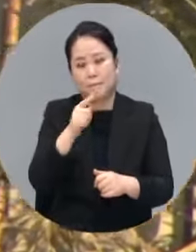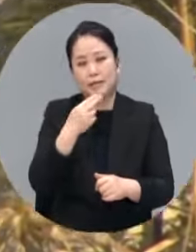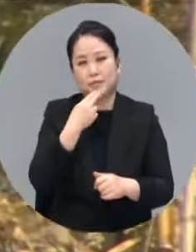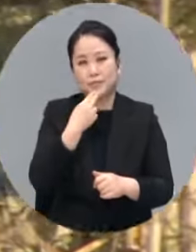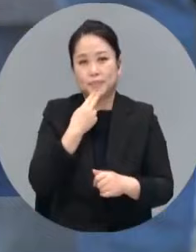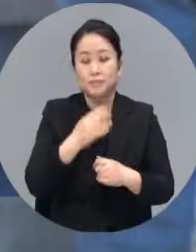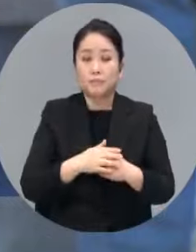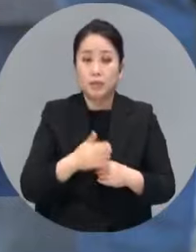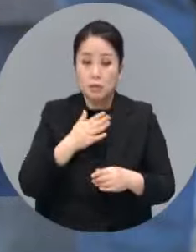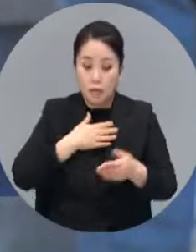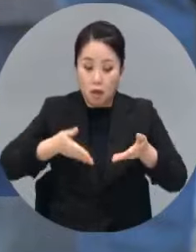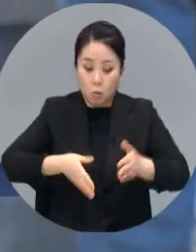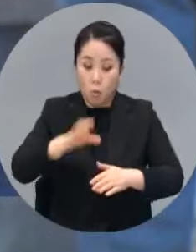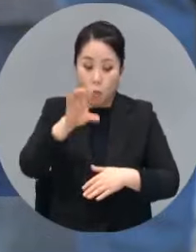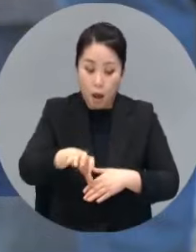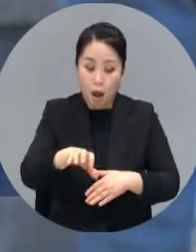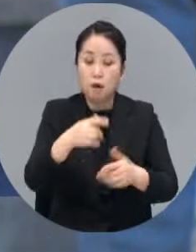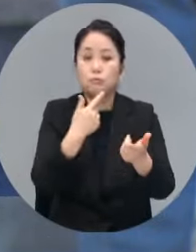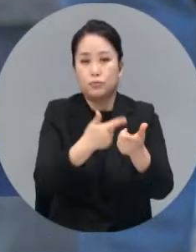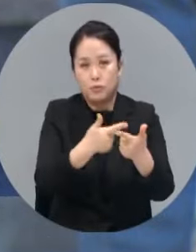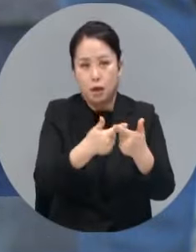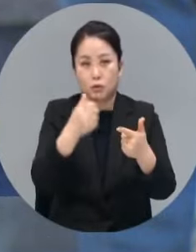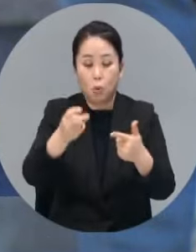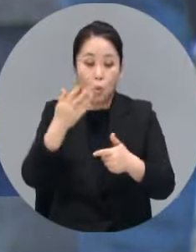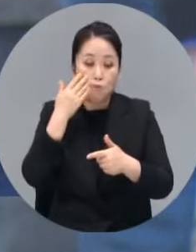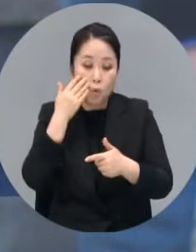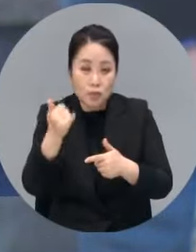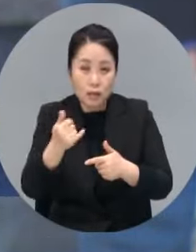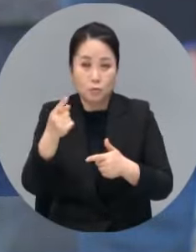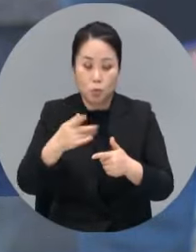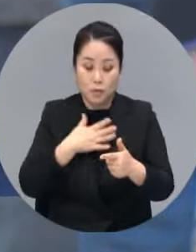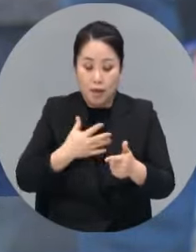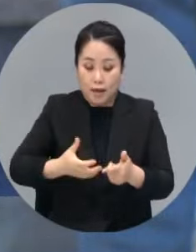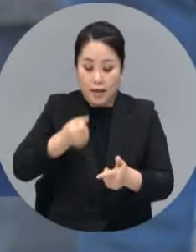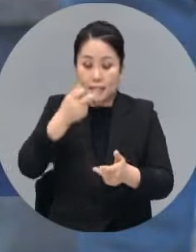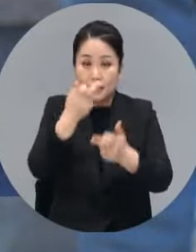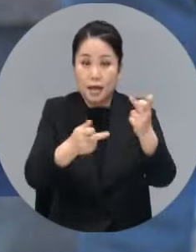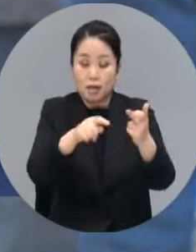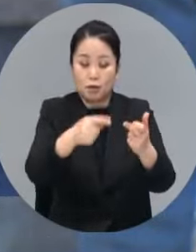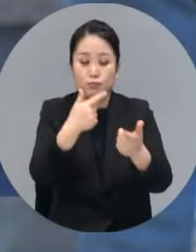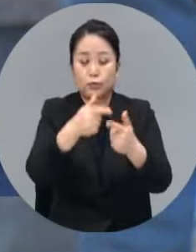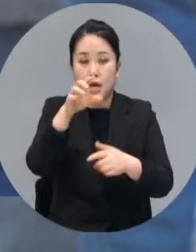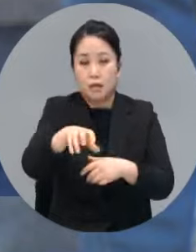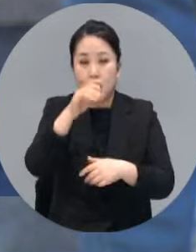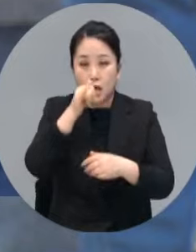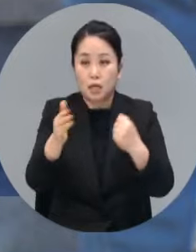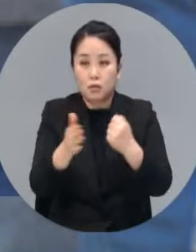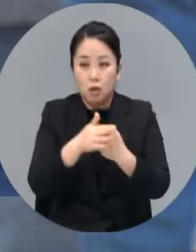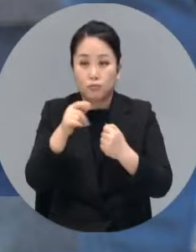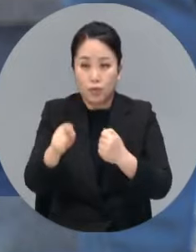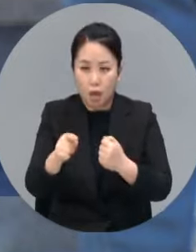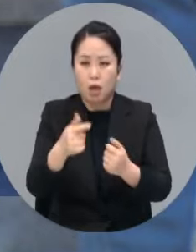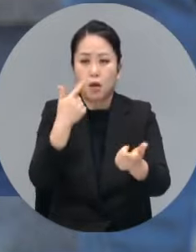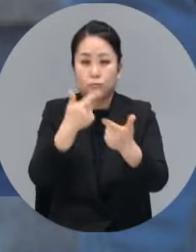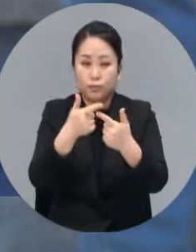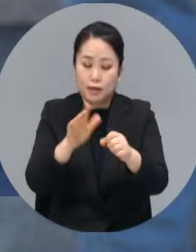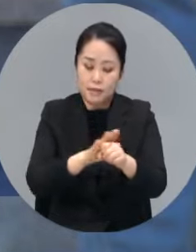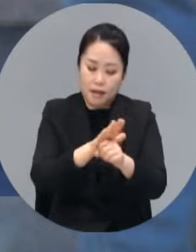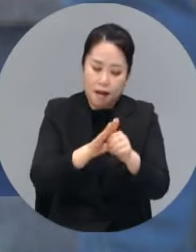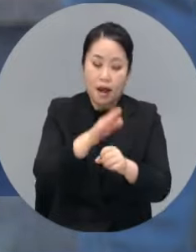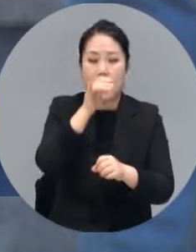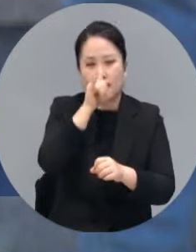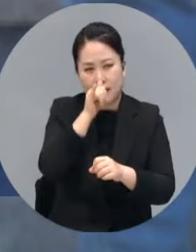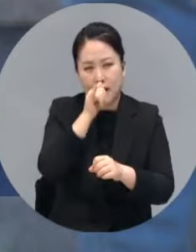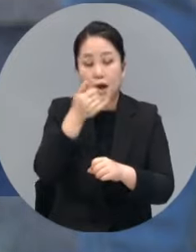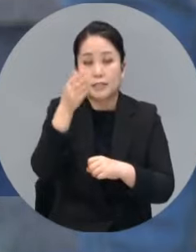부산이고 저희 부모님과 저희 선산이 여기 있기 때문에 부산에 대한 애정이 있다는 것은 더 이상 말할 필요가 없을 것이고